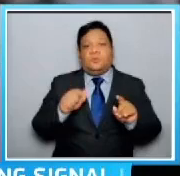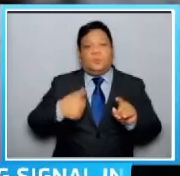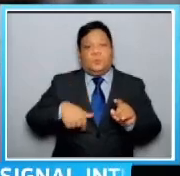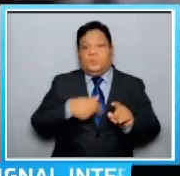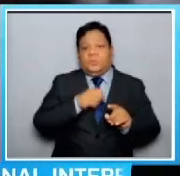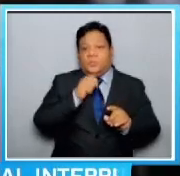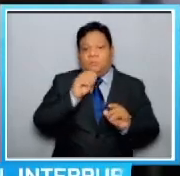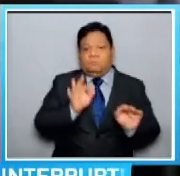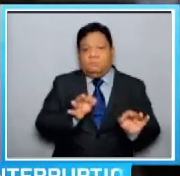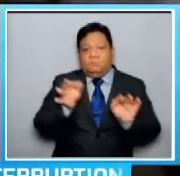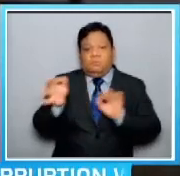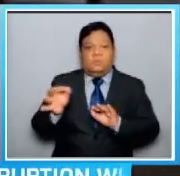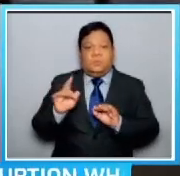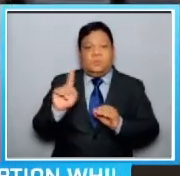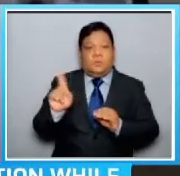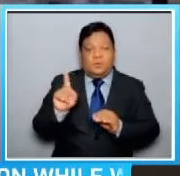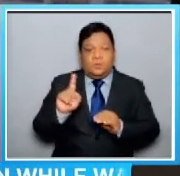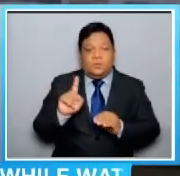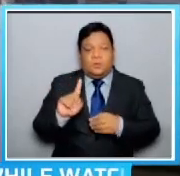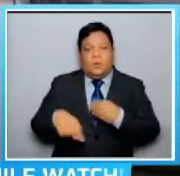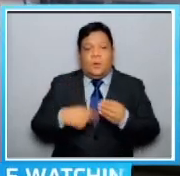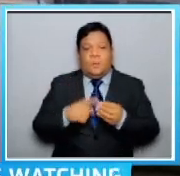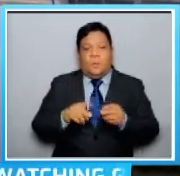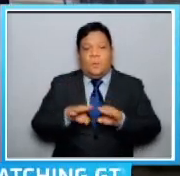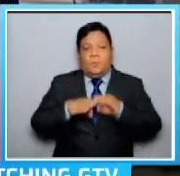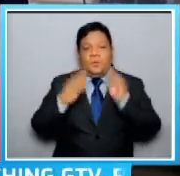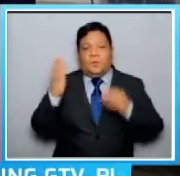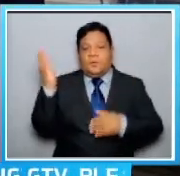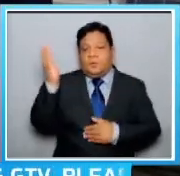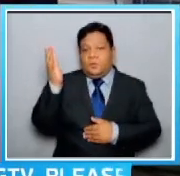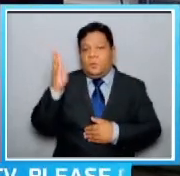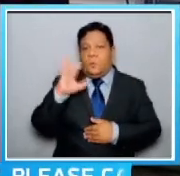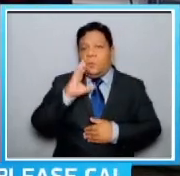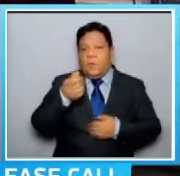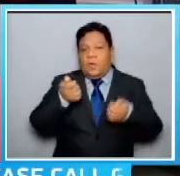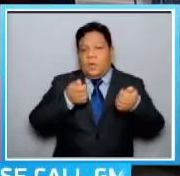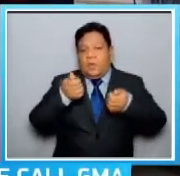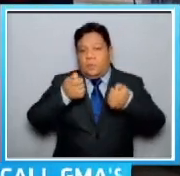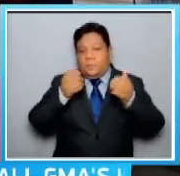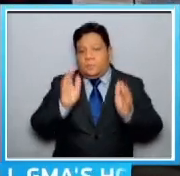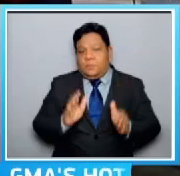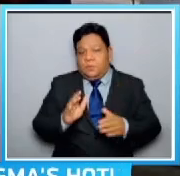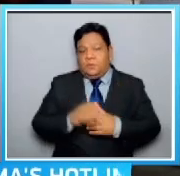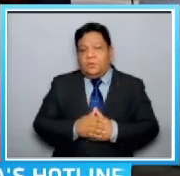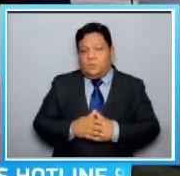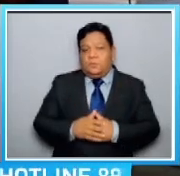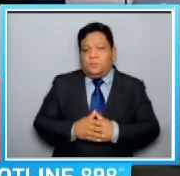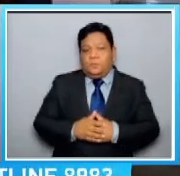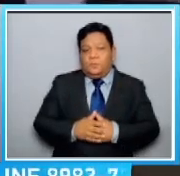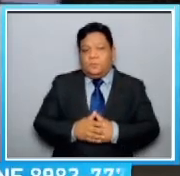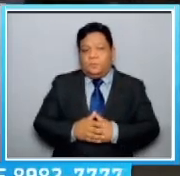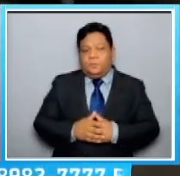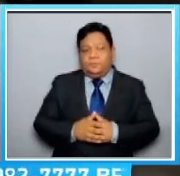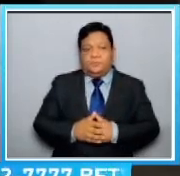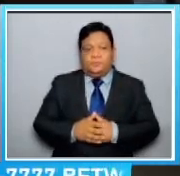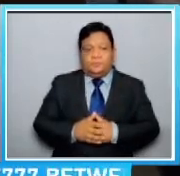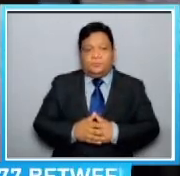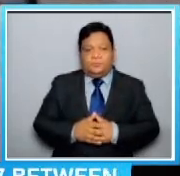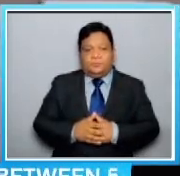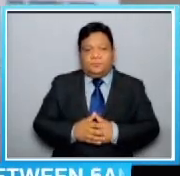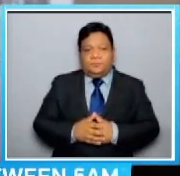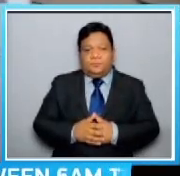ang opening statement ng aming administrator, Dr. Vicente B. Manang. Close na lang